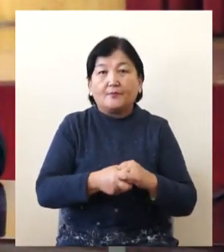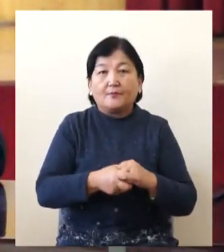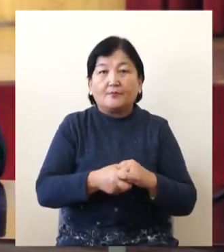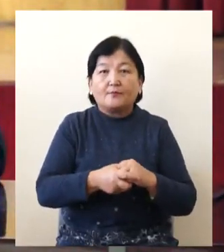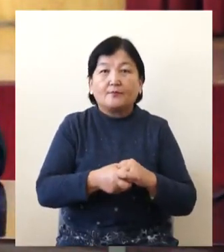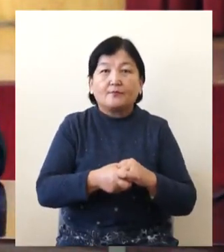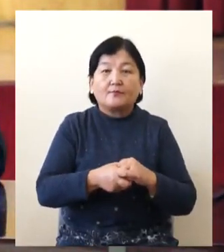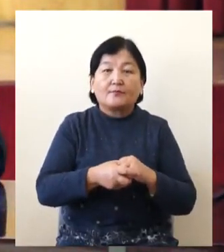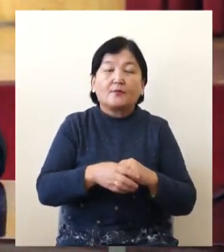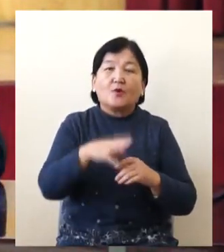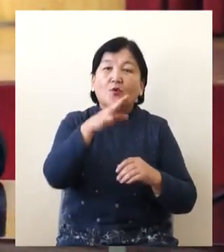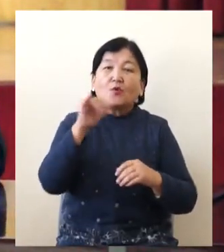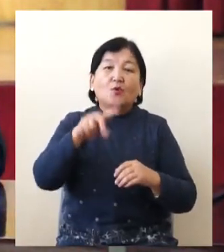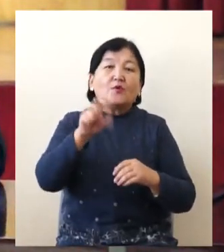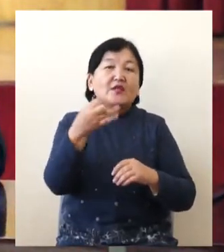Туулачид.